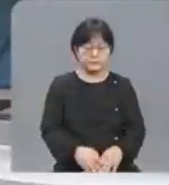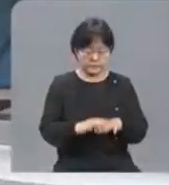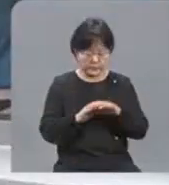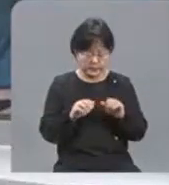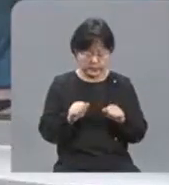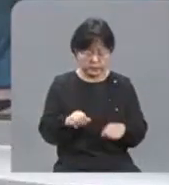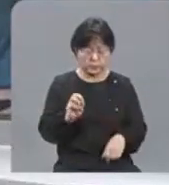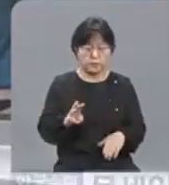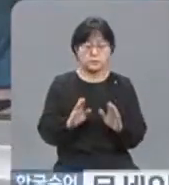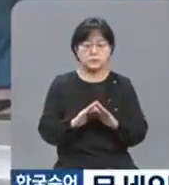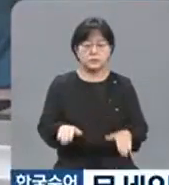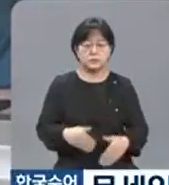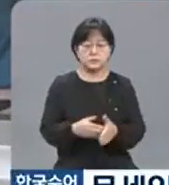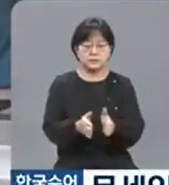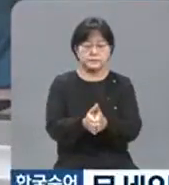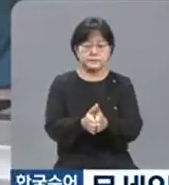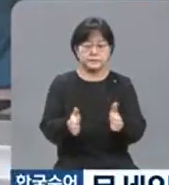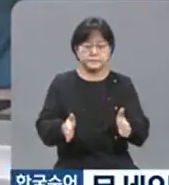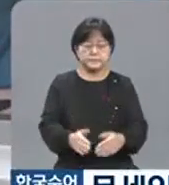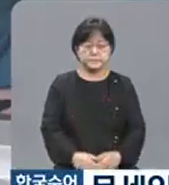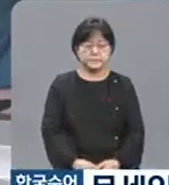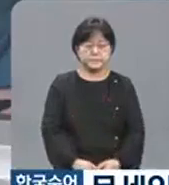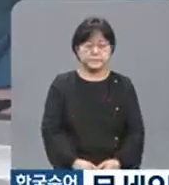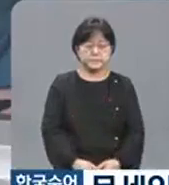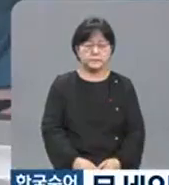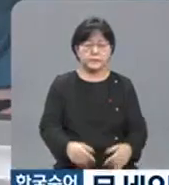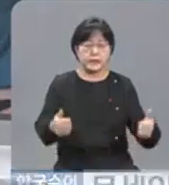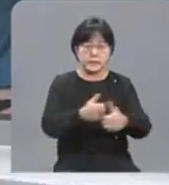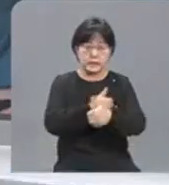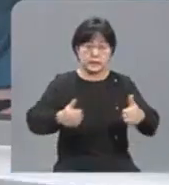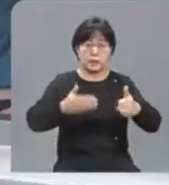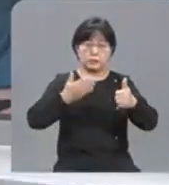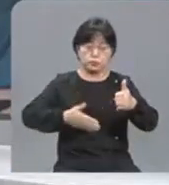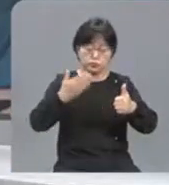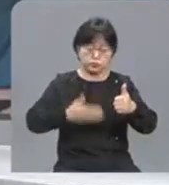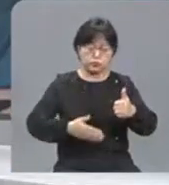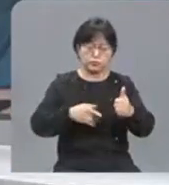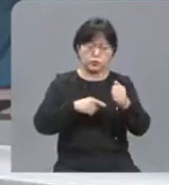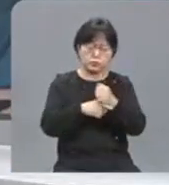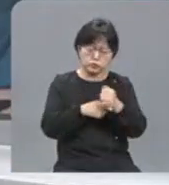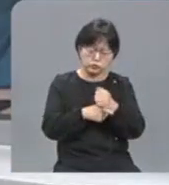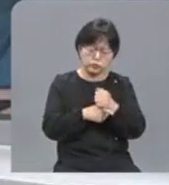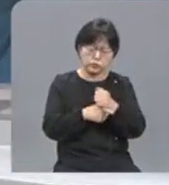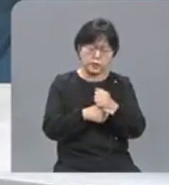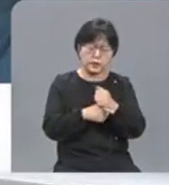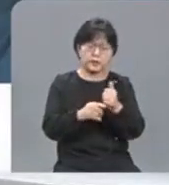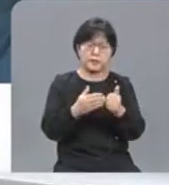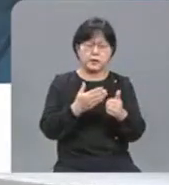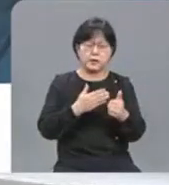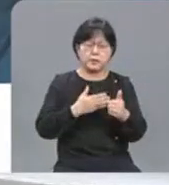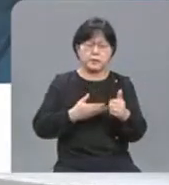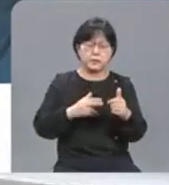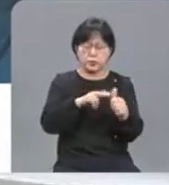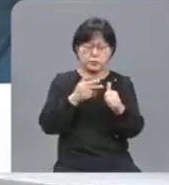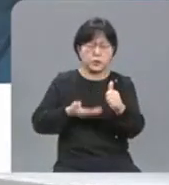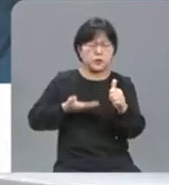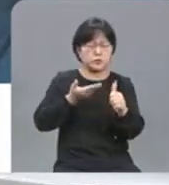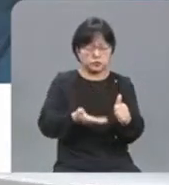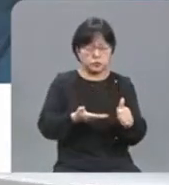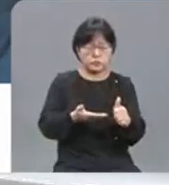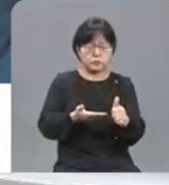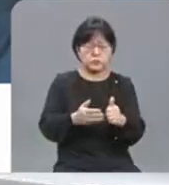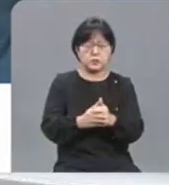안녕하십니까 광주전남권 뉴스입니다 인사 청탁이나 수사 편의 제공 등 이른바 사건 브로커 비리에 대해서